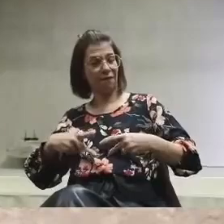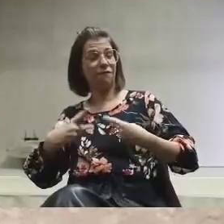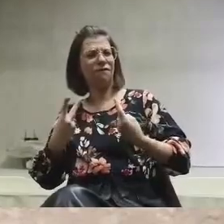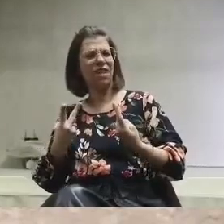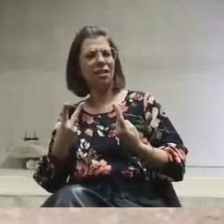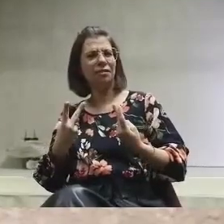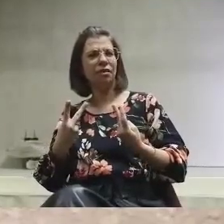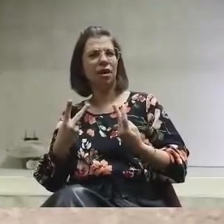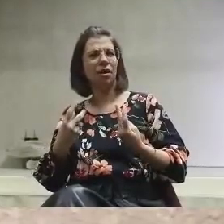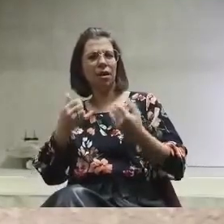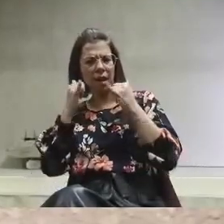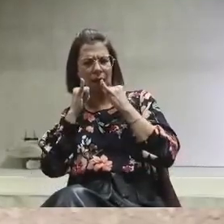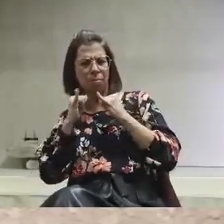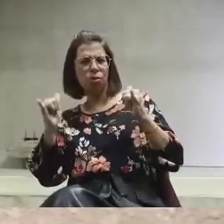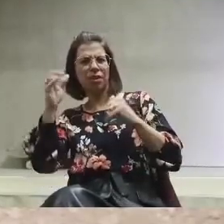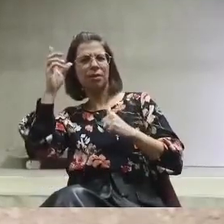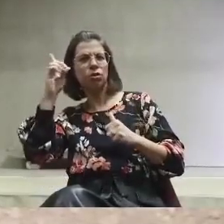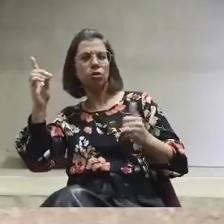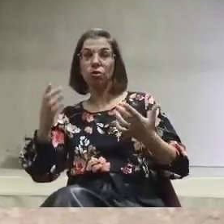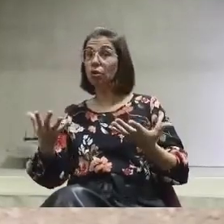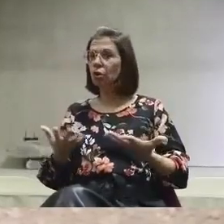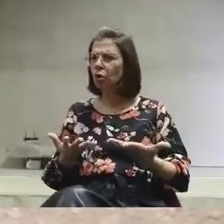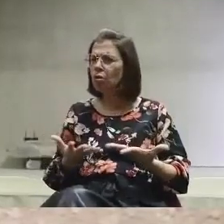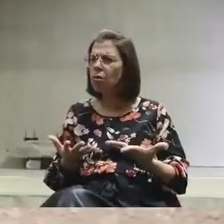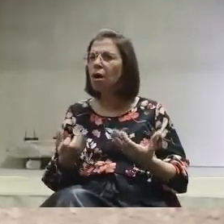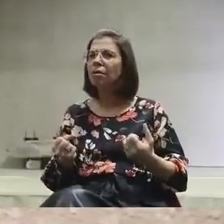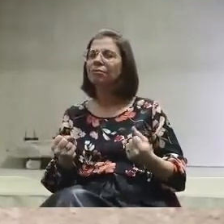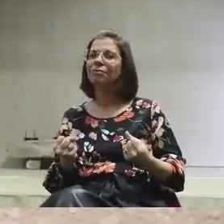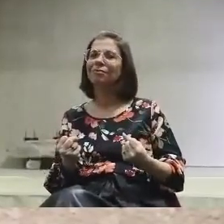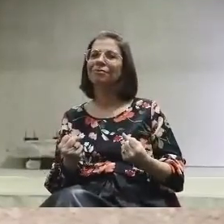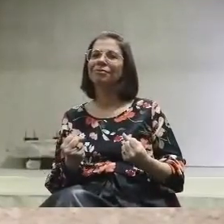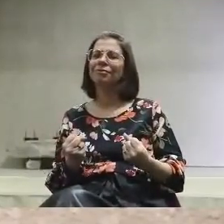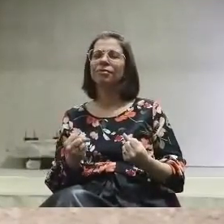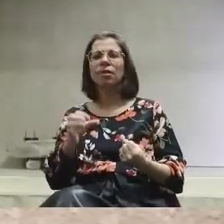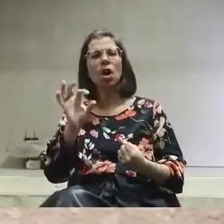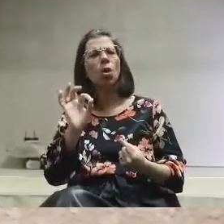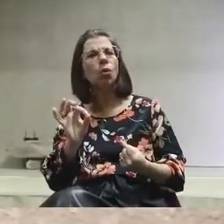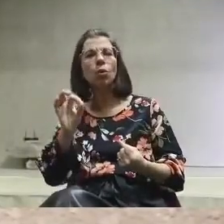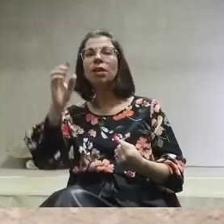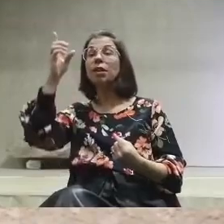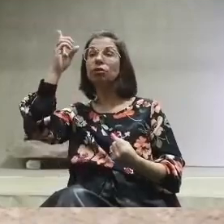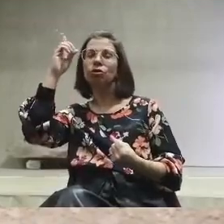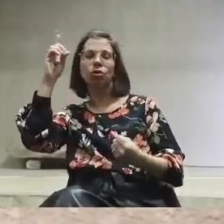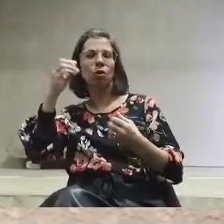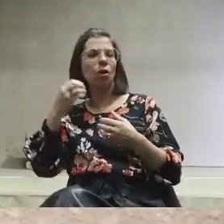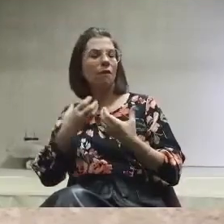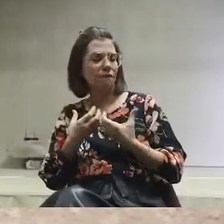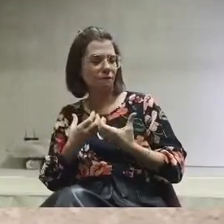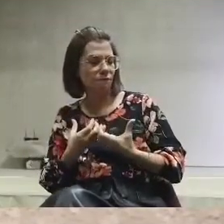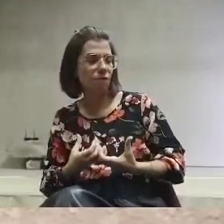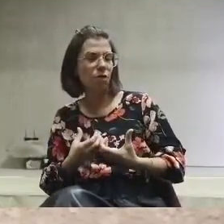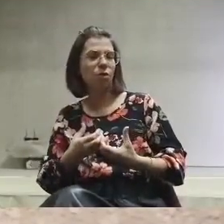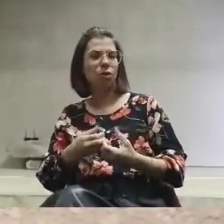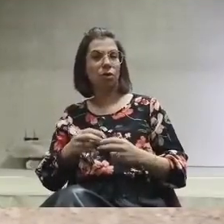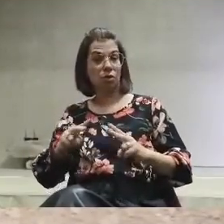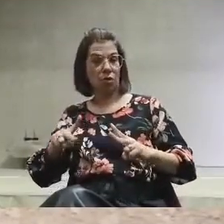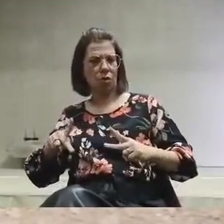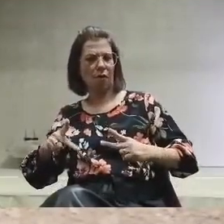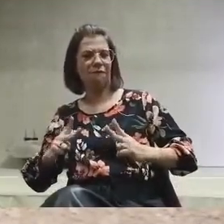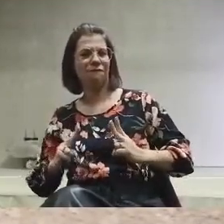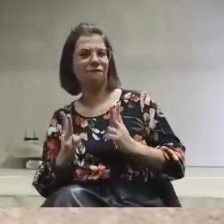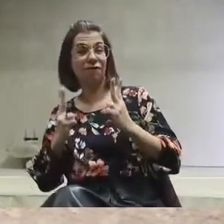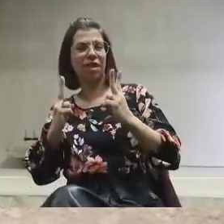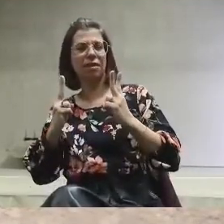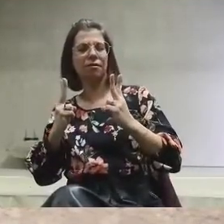Et je crois réellement que c'est la volonté de Dieu que nous comprenions, que nous saisissions. Premièrement, en quoi est-ce que... Vous savez,